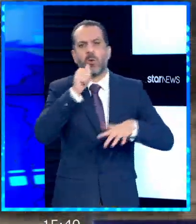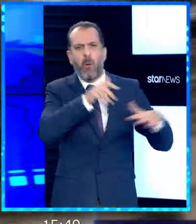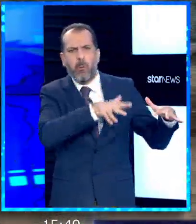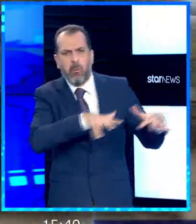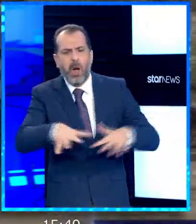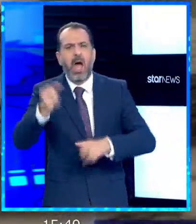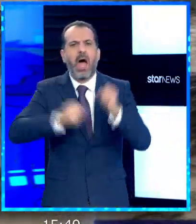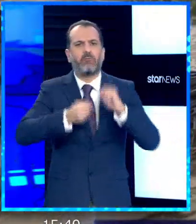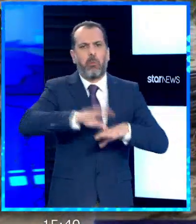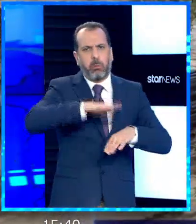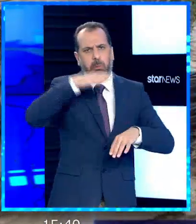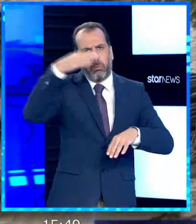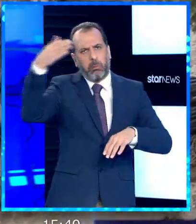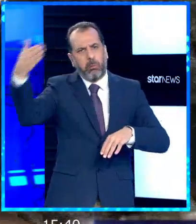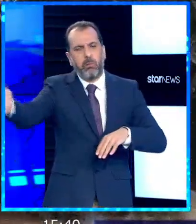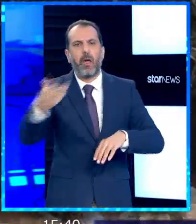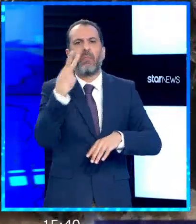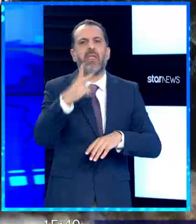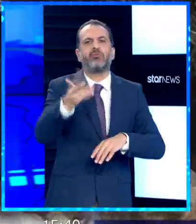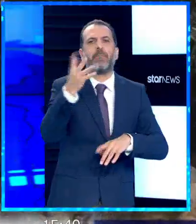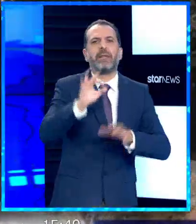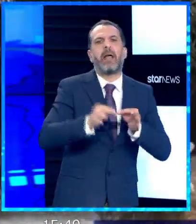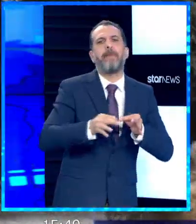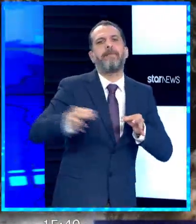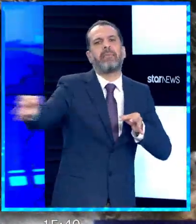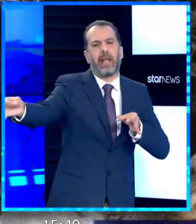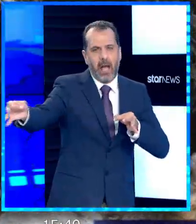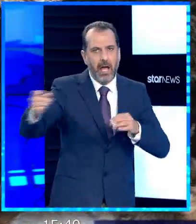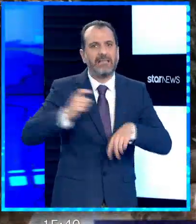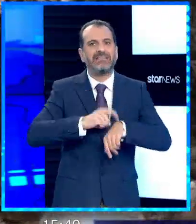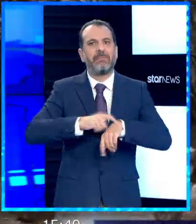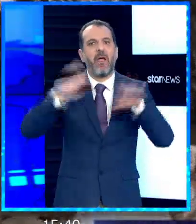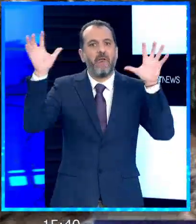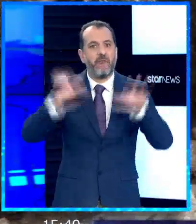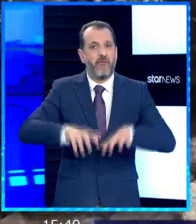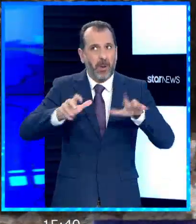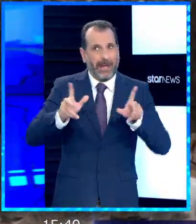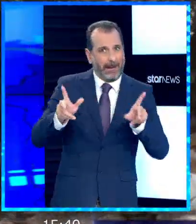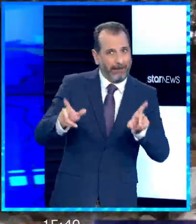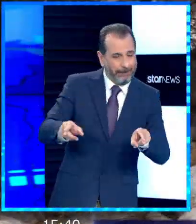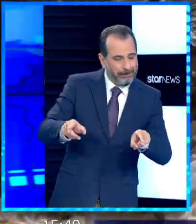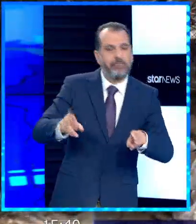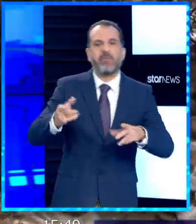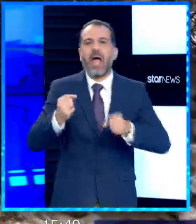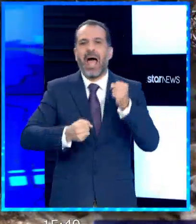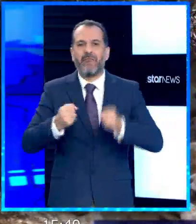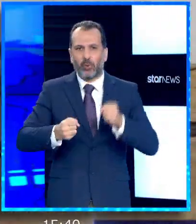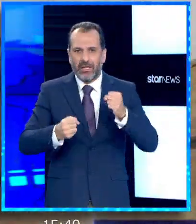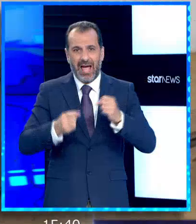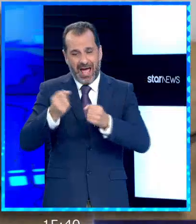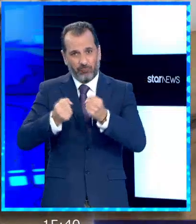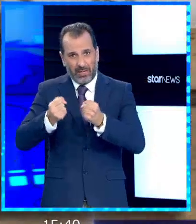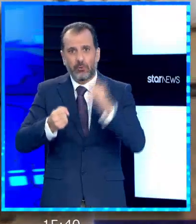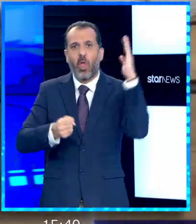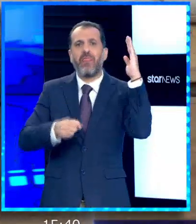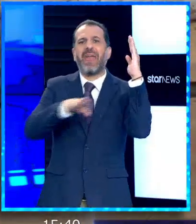Οι άνθρωποι, όταν καταλάγει τη βροχή, πήγαν να τα δέσουν σε δέντρα, αλλά δεν μπορούσαν δυστυχώς να τα σώσουν. Είναι απελπιστική η κατάσταση.